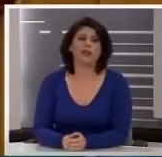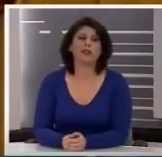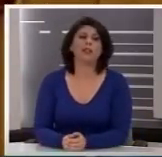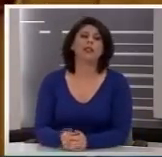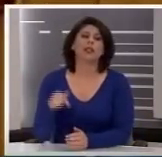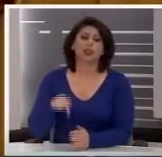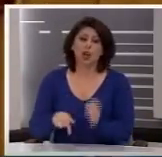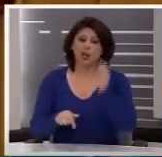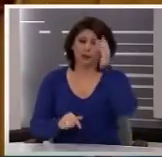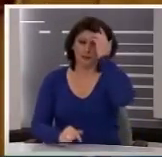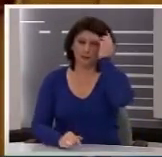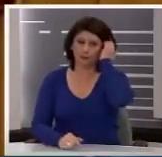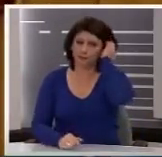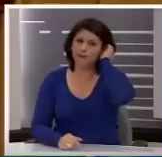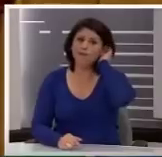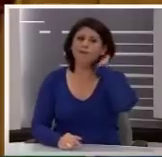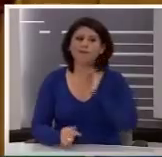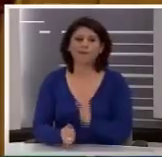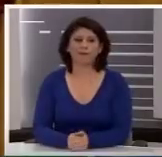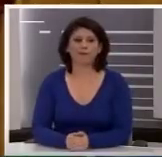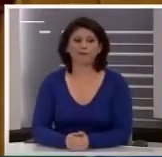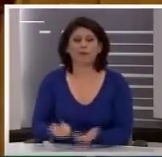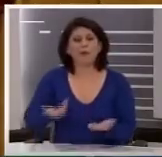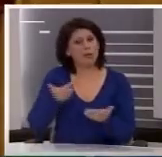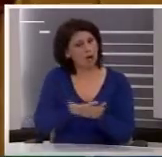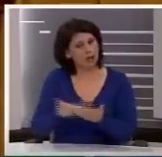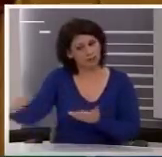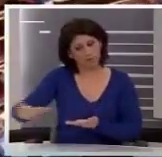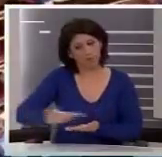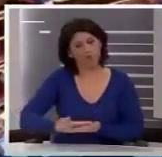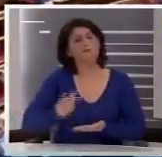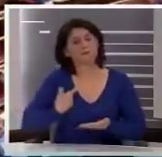λοιπόν τώρα στην πρόταση που έχετε φέρει.